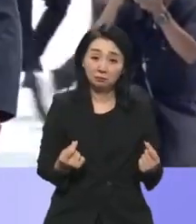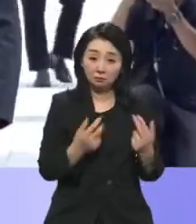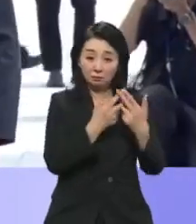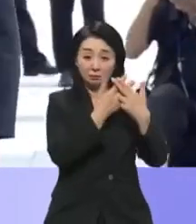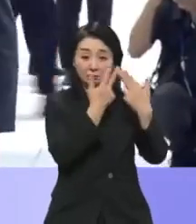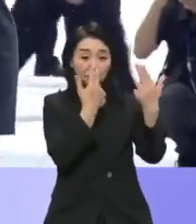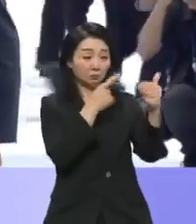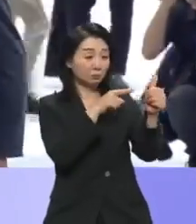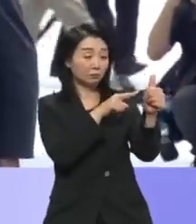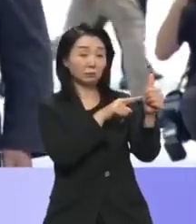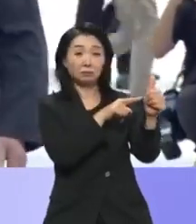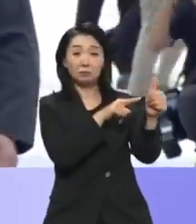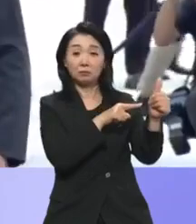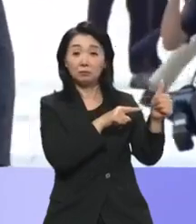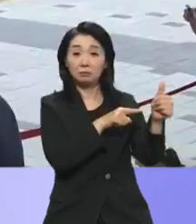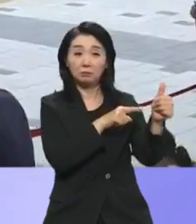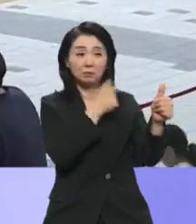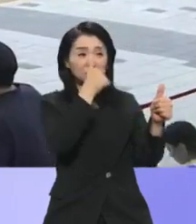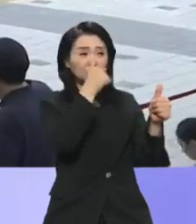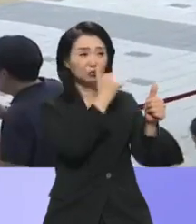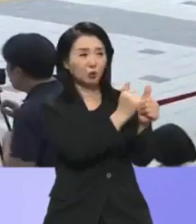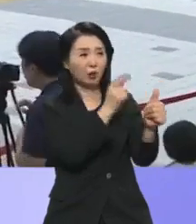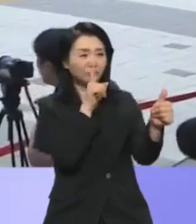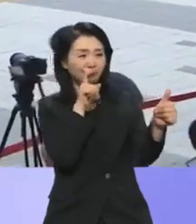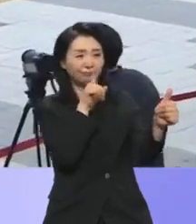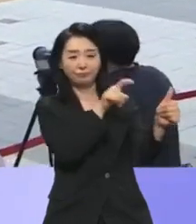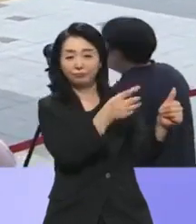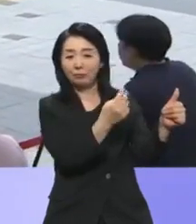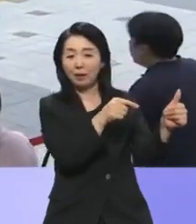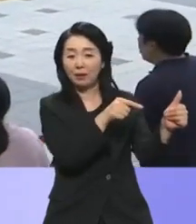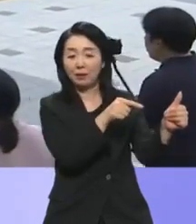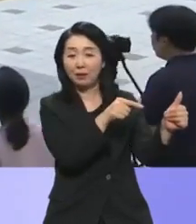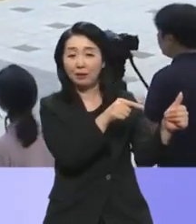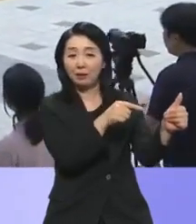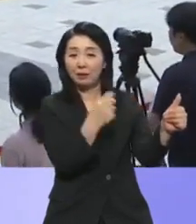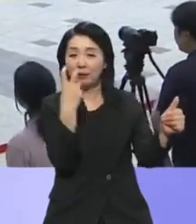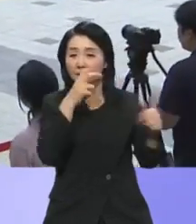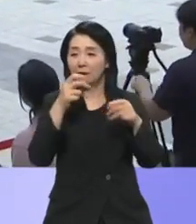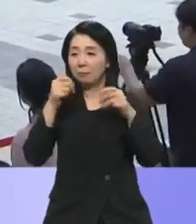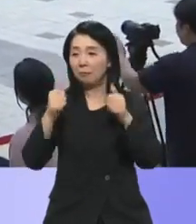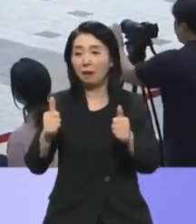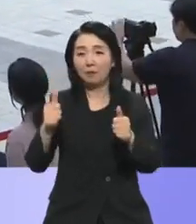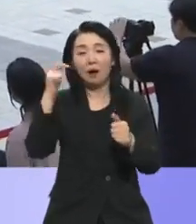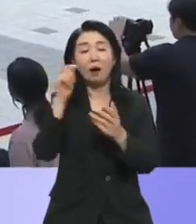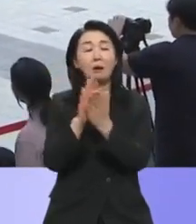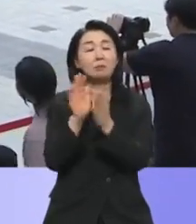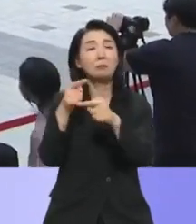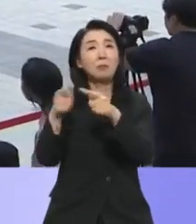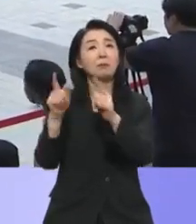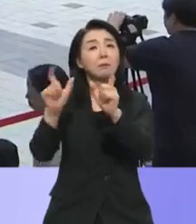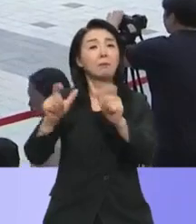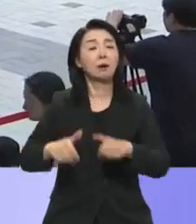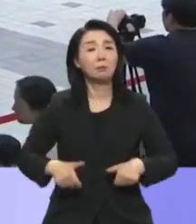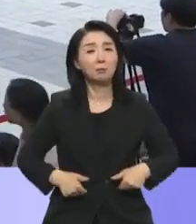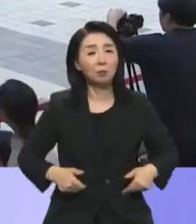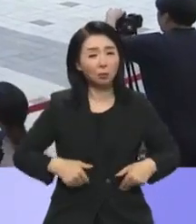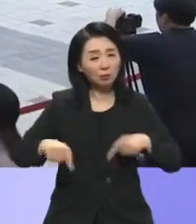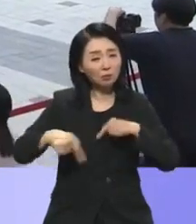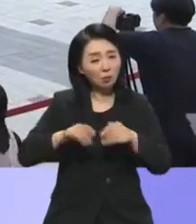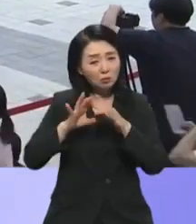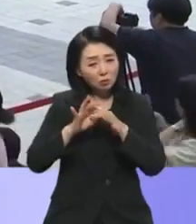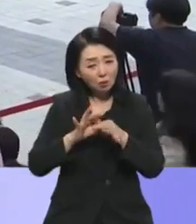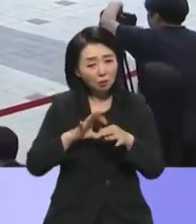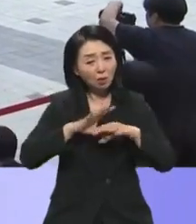대표가 갖고 계시는 지금 여러 가지 혐의에 대해서는 그건 검찰이나 재판부에서 판단하면 되는 문제예요 그거를 정치권에서 해결할 일은